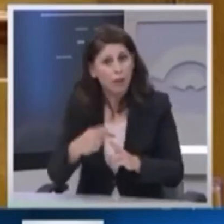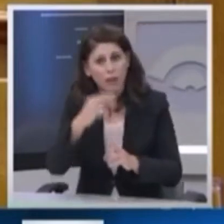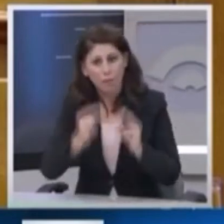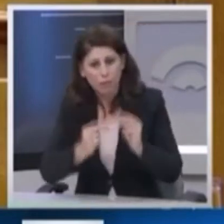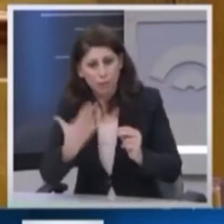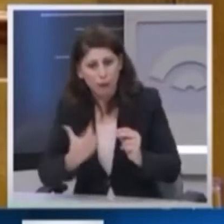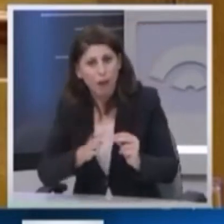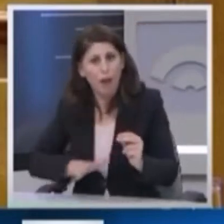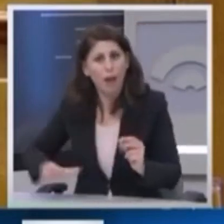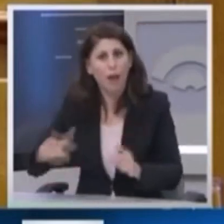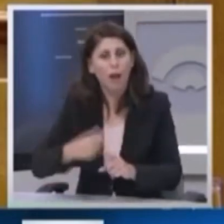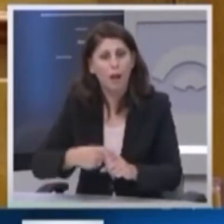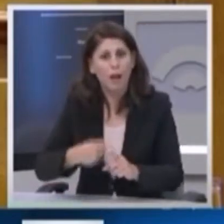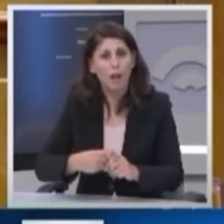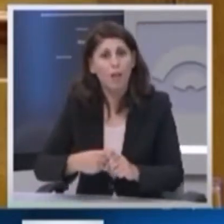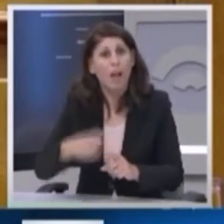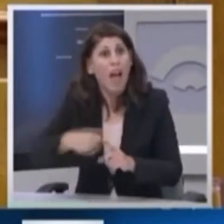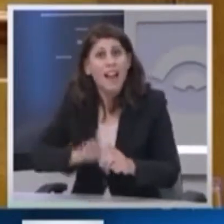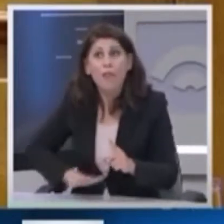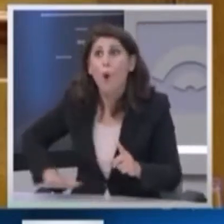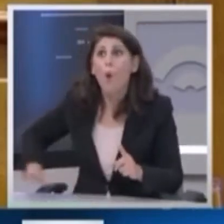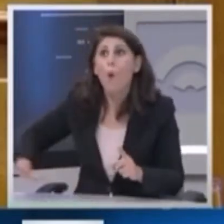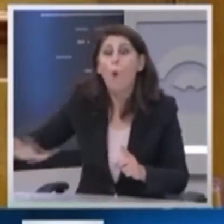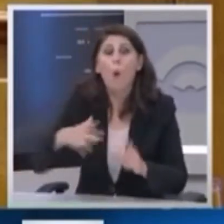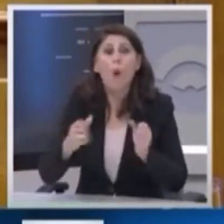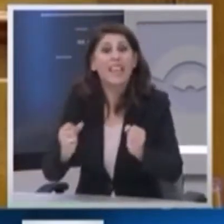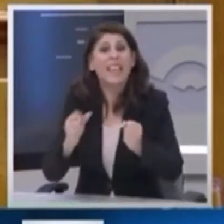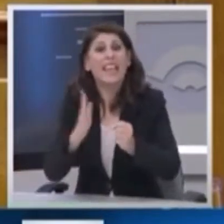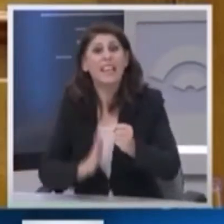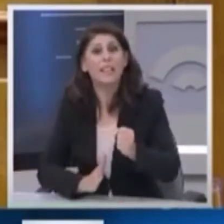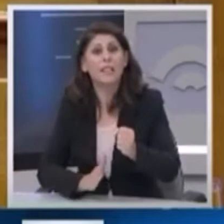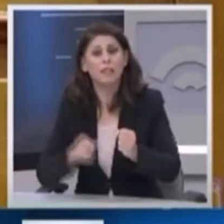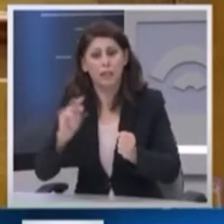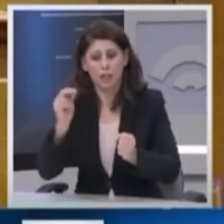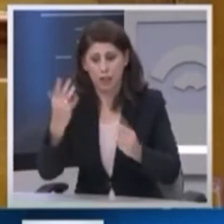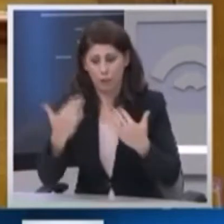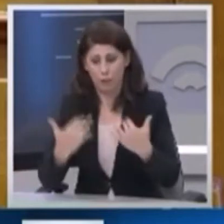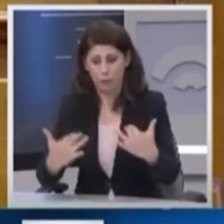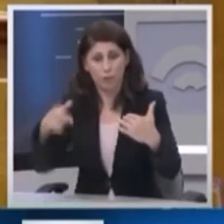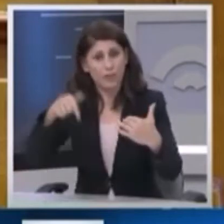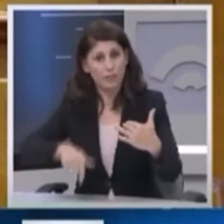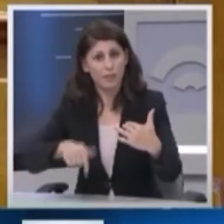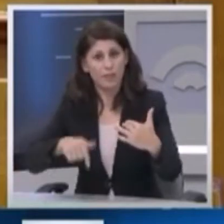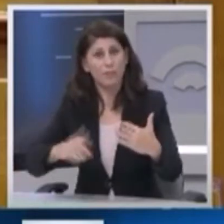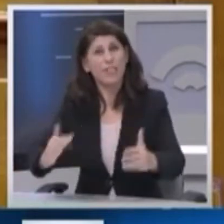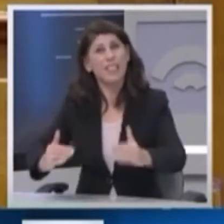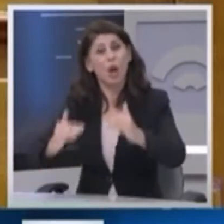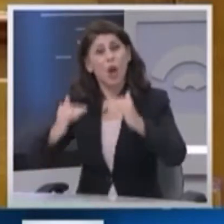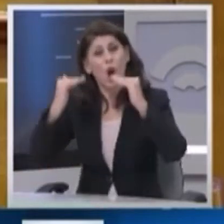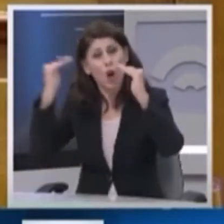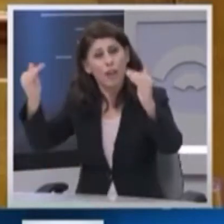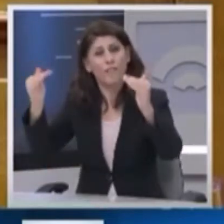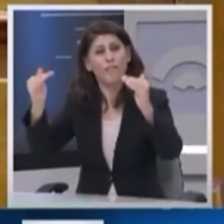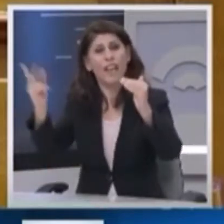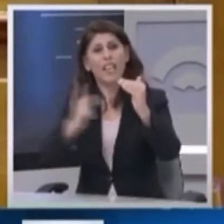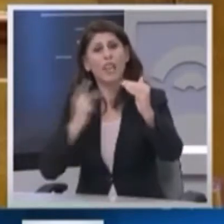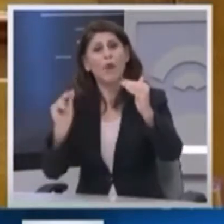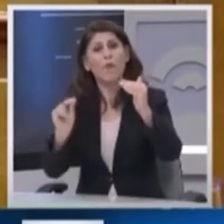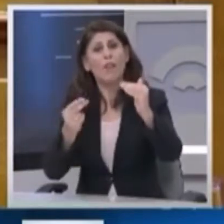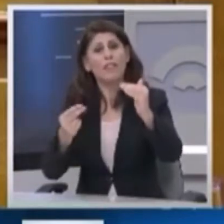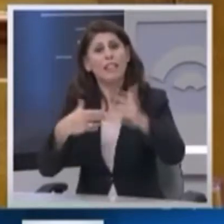η χώρα, μια χώρα σε ολόπλευρη κρίση, η Βουλή καλείται σήμερα να συζητήσει στην κορυφαία κοινοβουλευτική